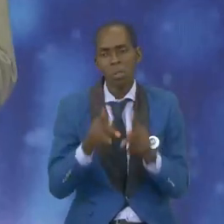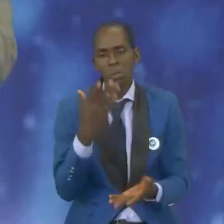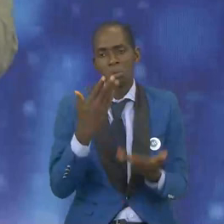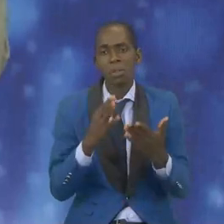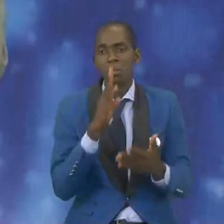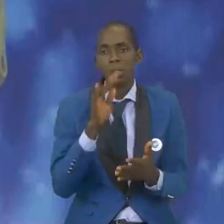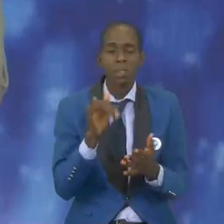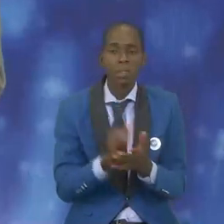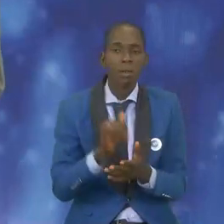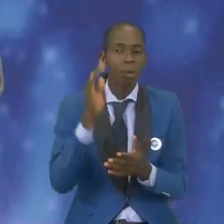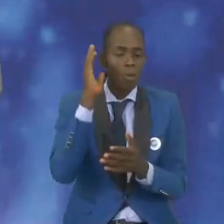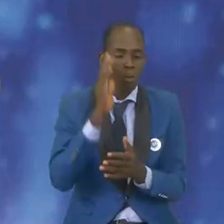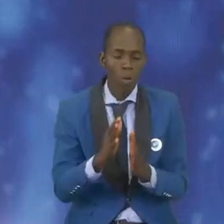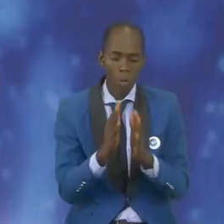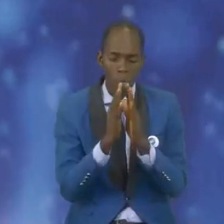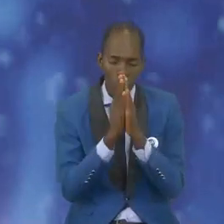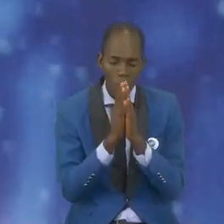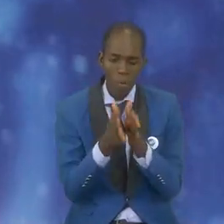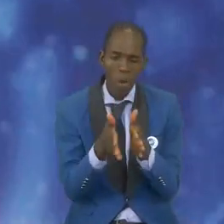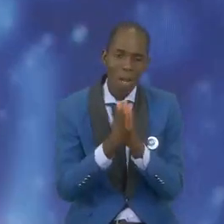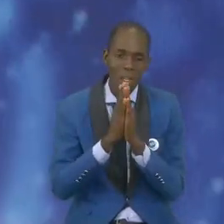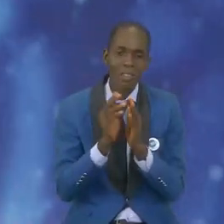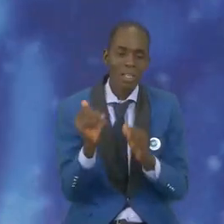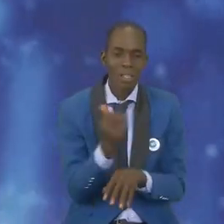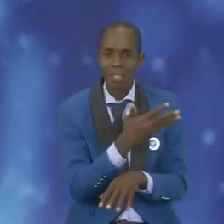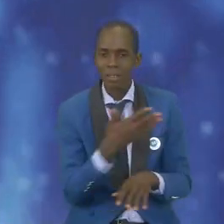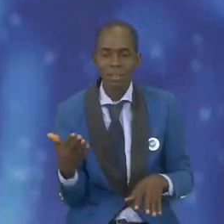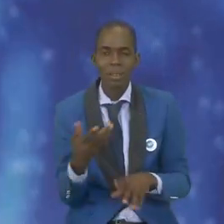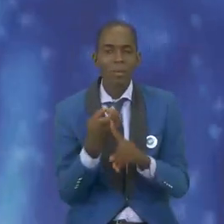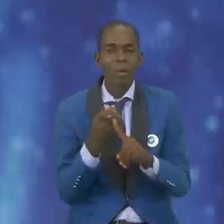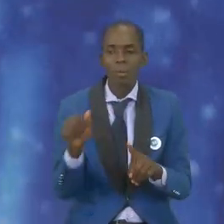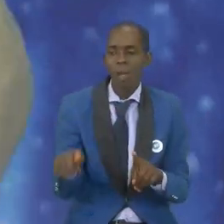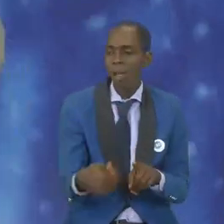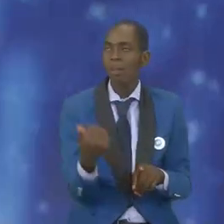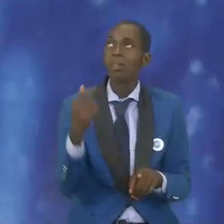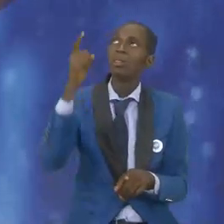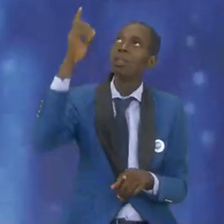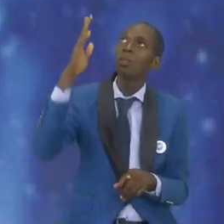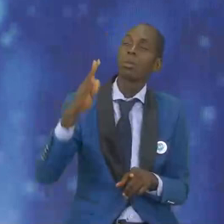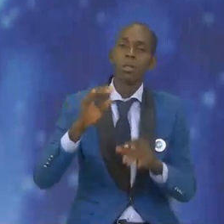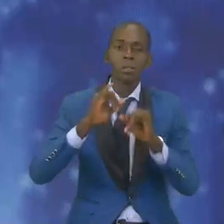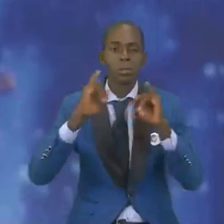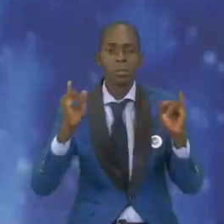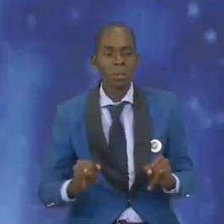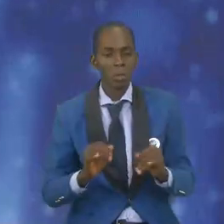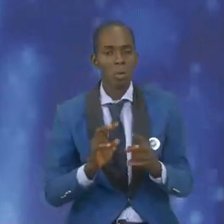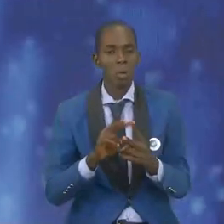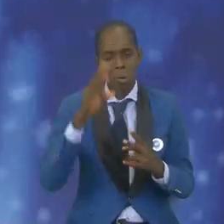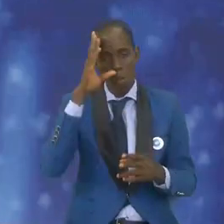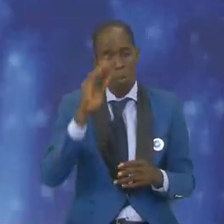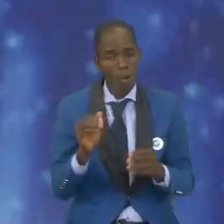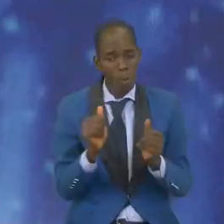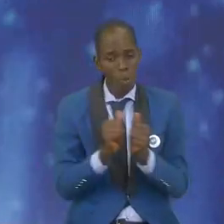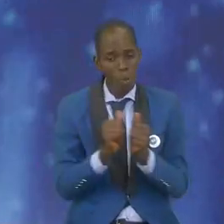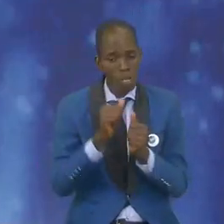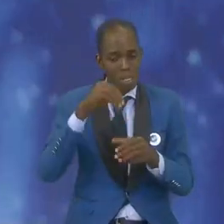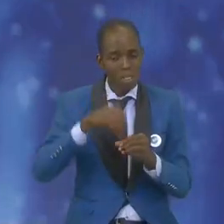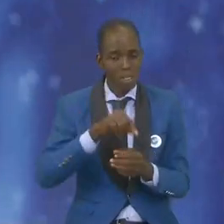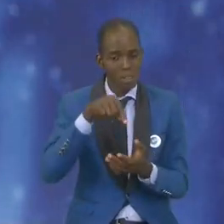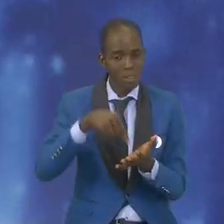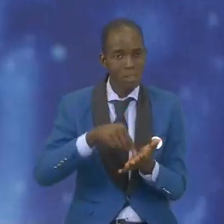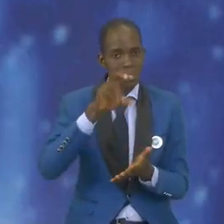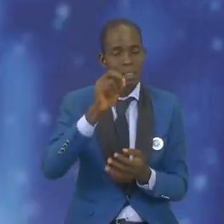dans l'espace, quiconque dans l'espace de 30 jours adresserait des prières à quelque dieu ou à